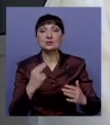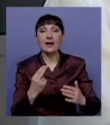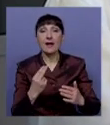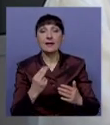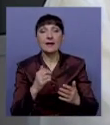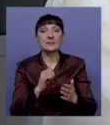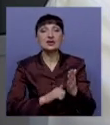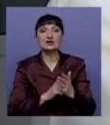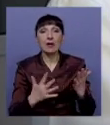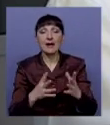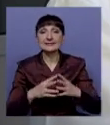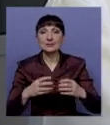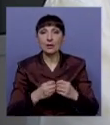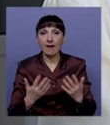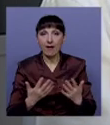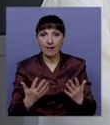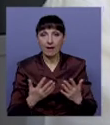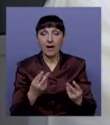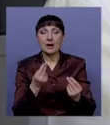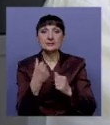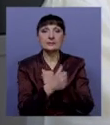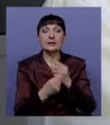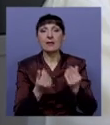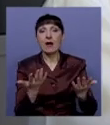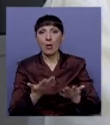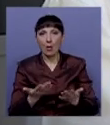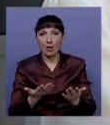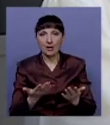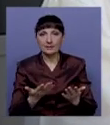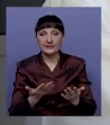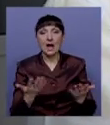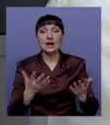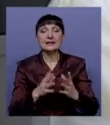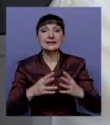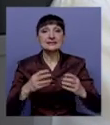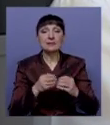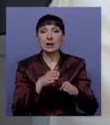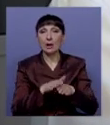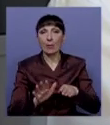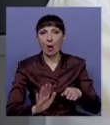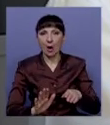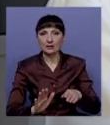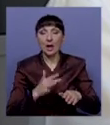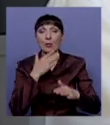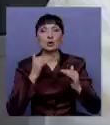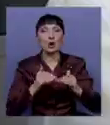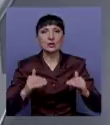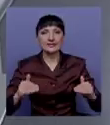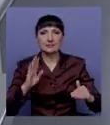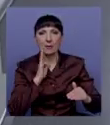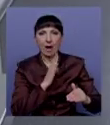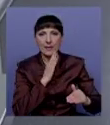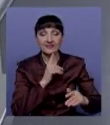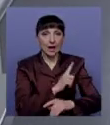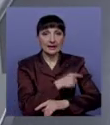что какой семье, допустим, материально низкое положение, какие семьи неполные, многодетных матерей.